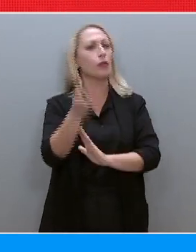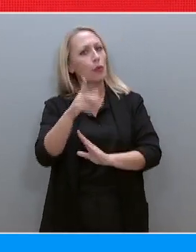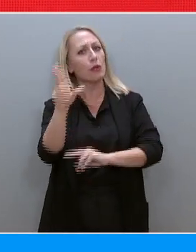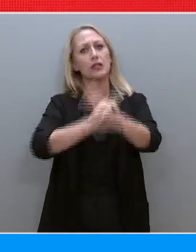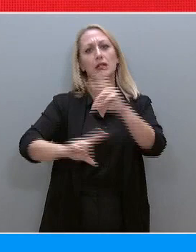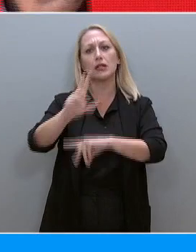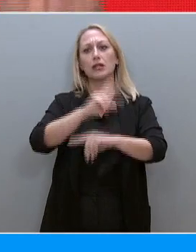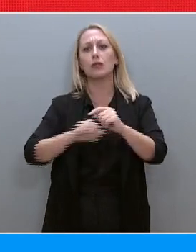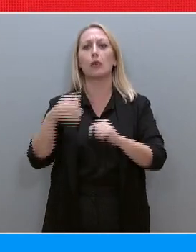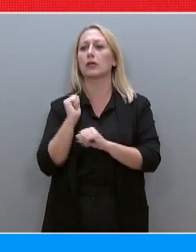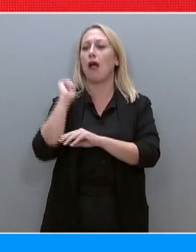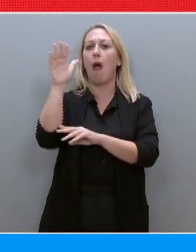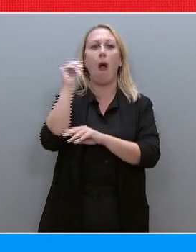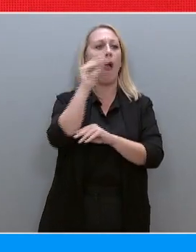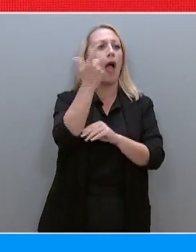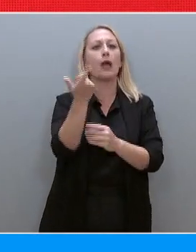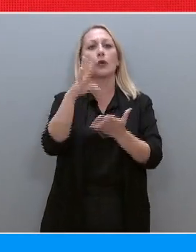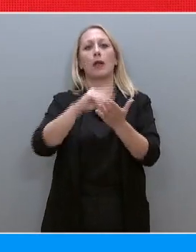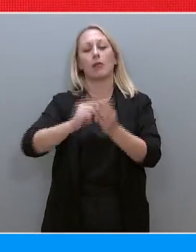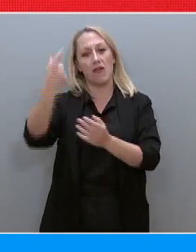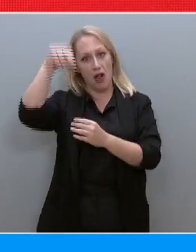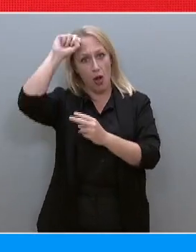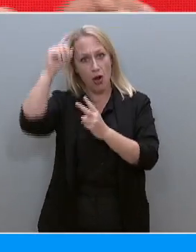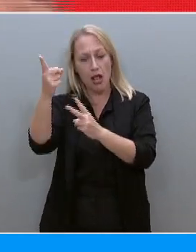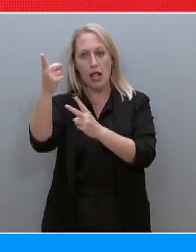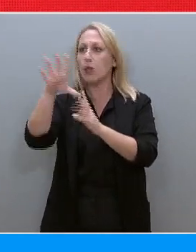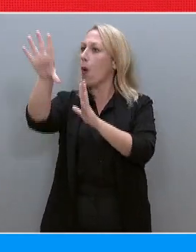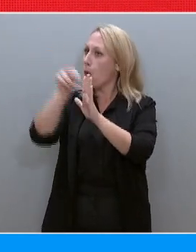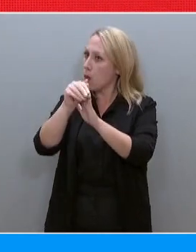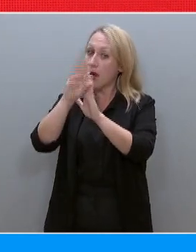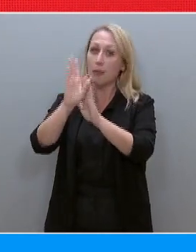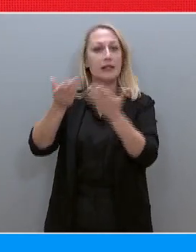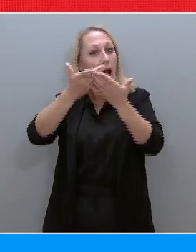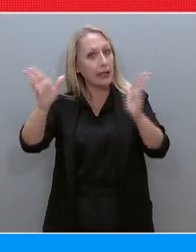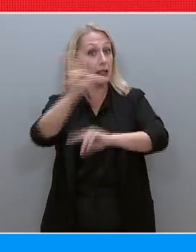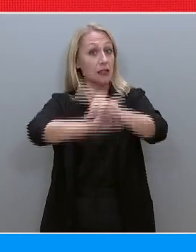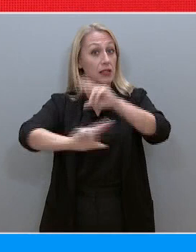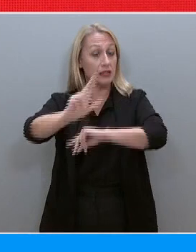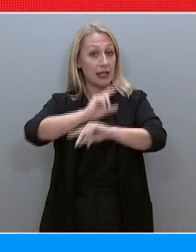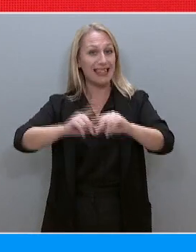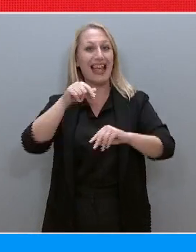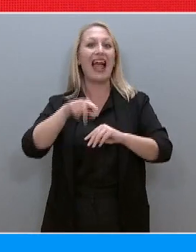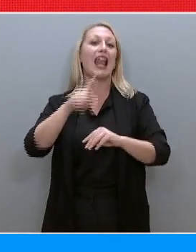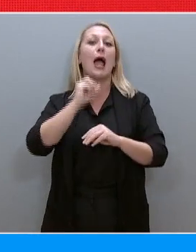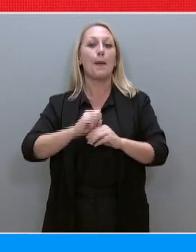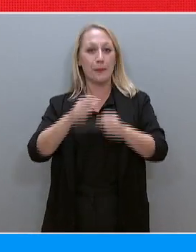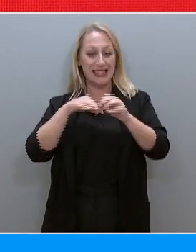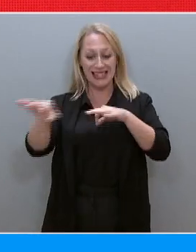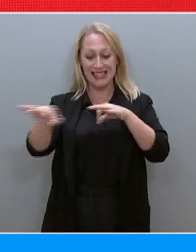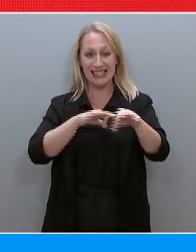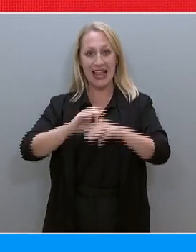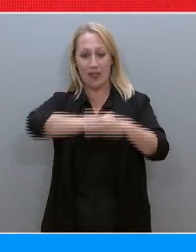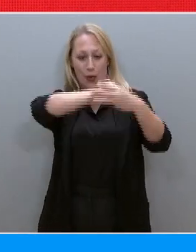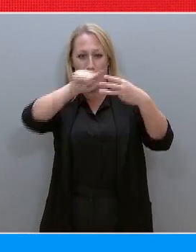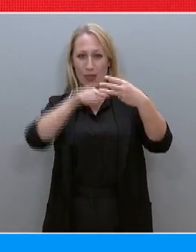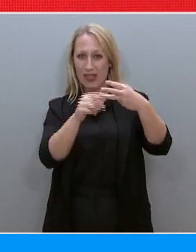μοντέλα που έχουν εφαρμοστεί στο Βερολίνο. Είμαστε ανοιχτοί, αλλά η βασική άξονα του σχεδίου μας είναι αυτή η τρεις που σας είπα,